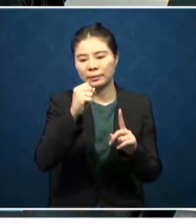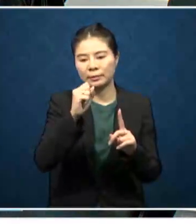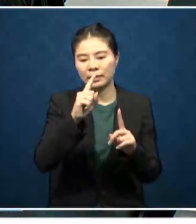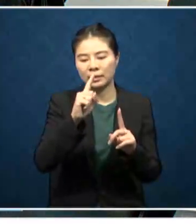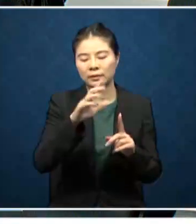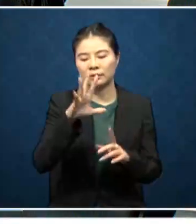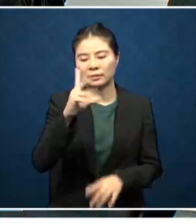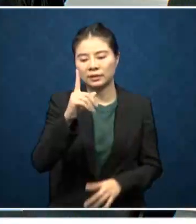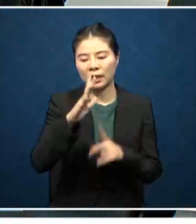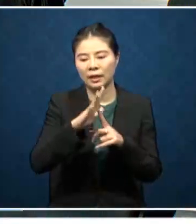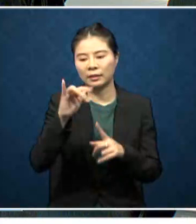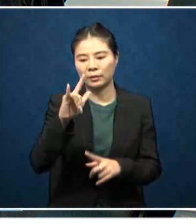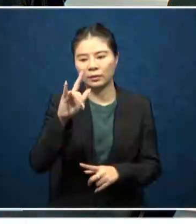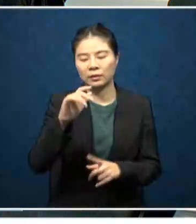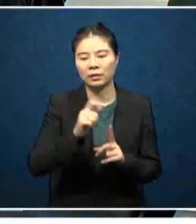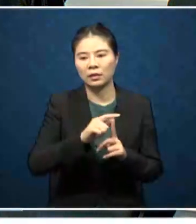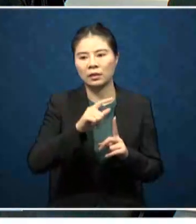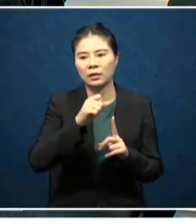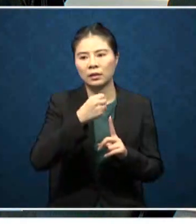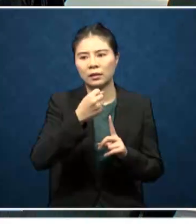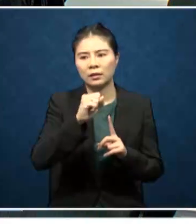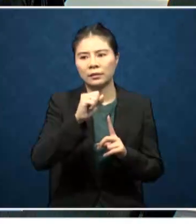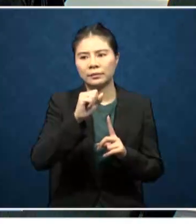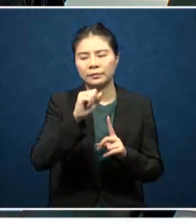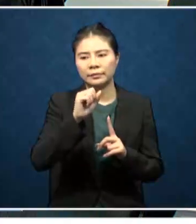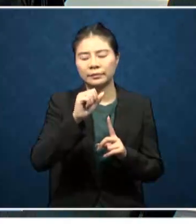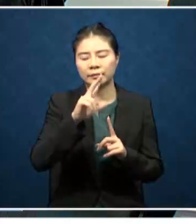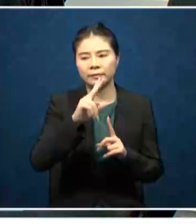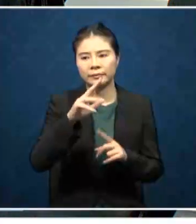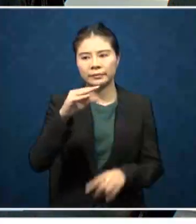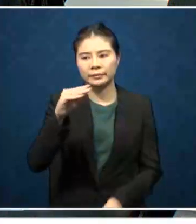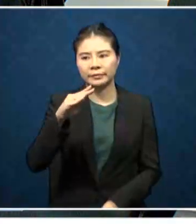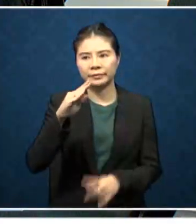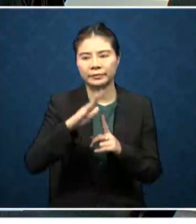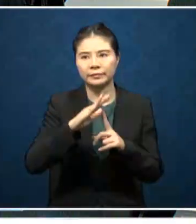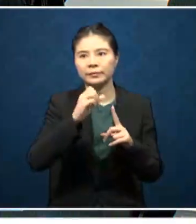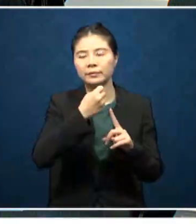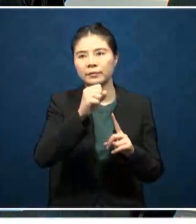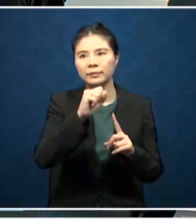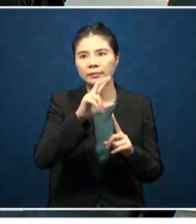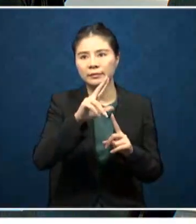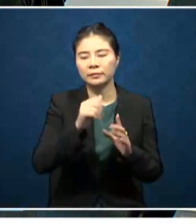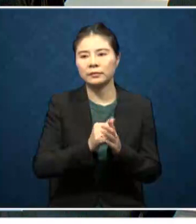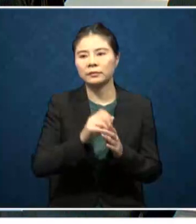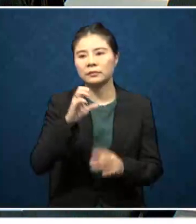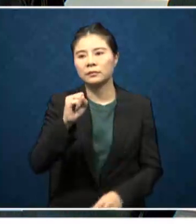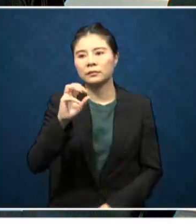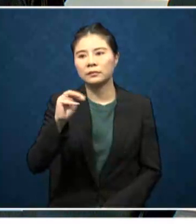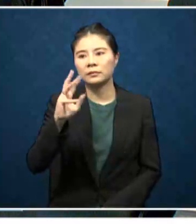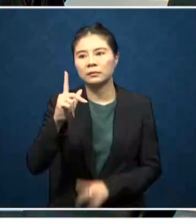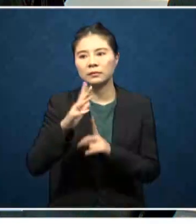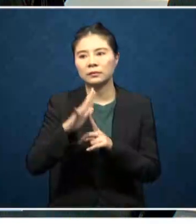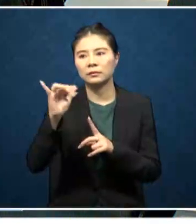ผลชีวิน 12นายวีรศักดิ์ภูตระกูล 13นายสมชายเสียงหลาย